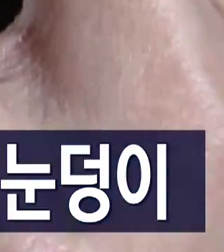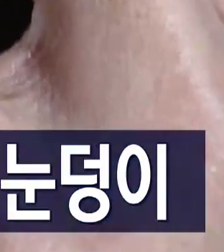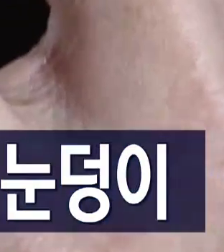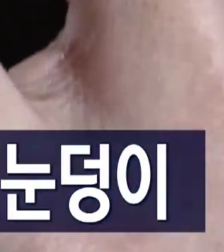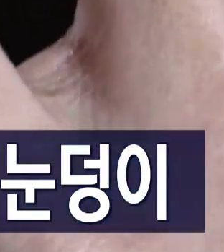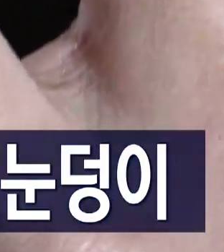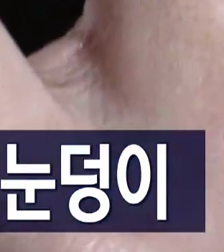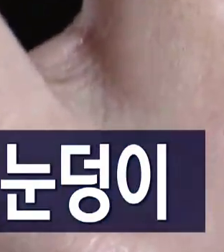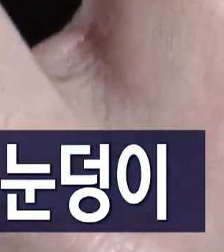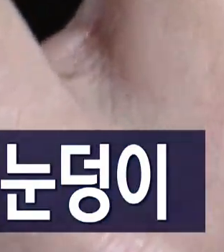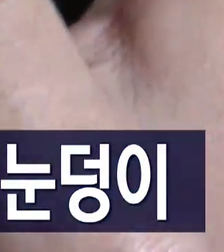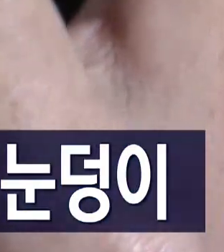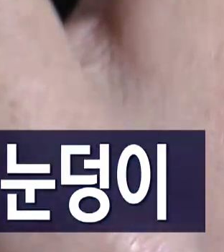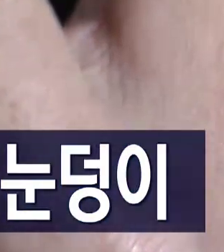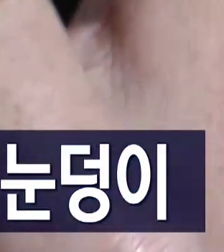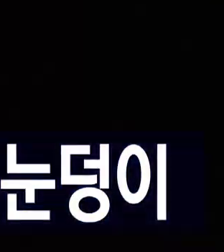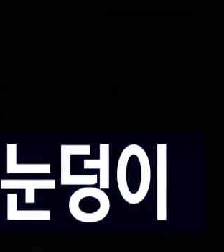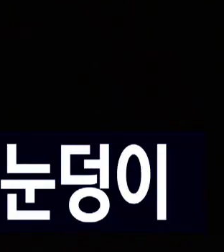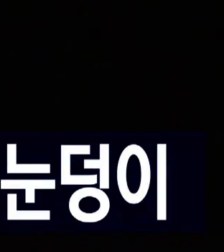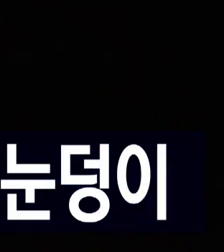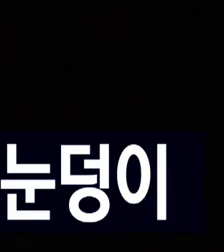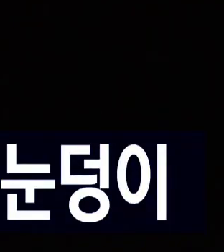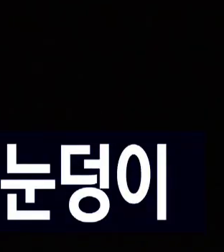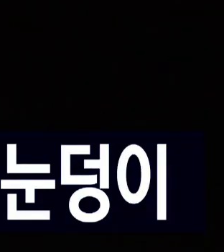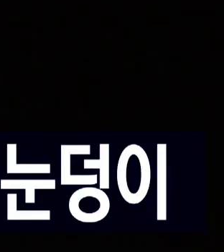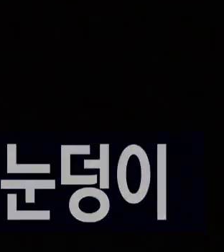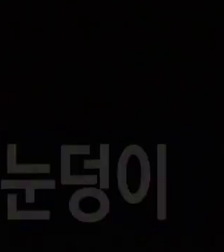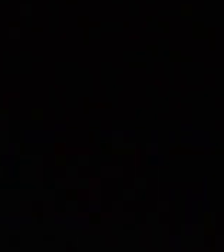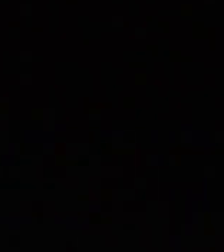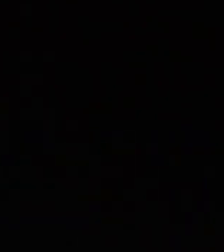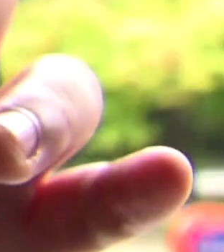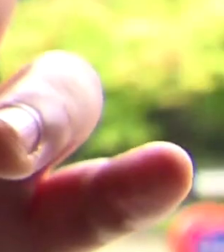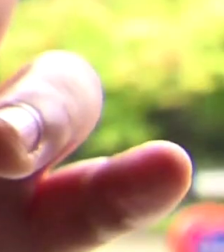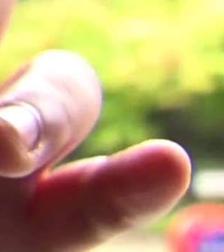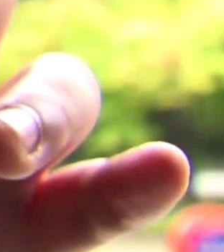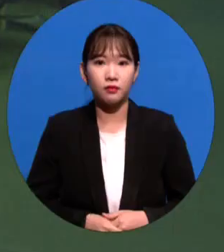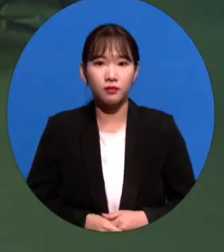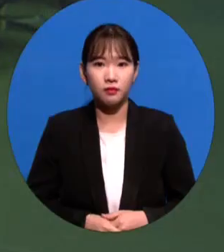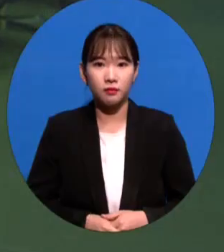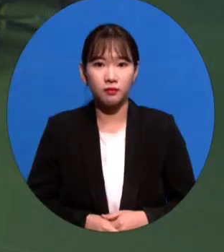금융사기 범죄가 날로 진흥화되면서 피해가 눈덩이처럼 불어나고 있습니다.